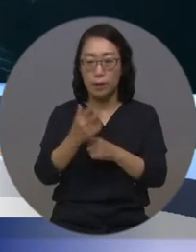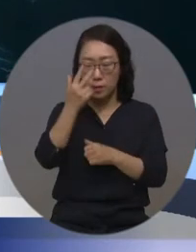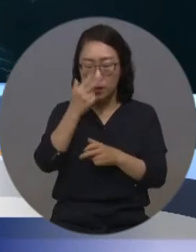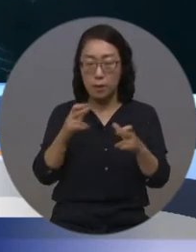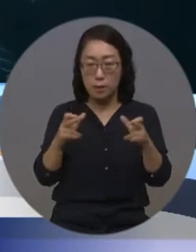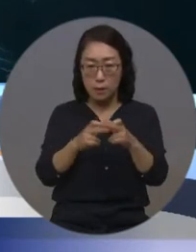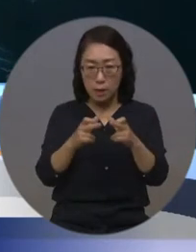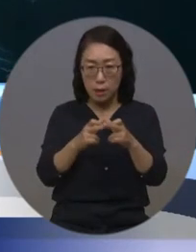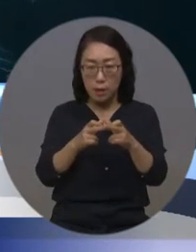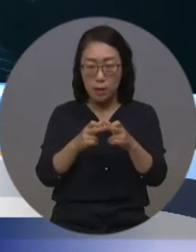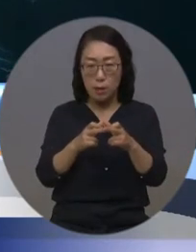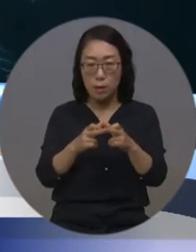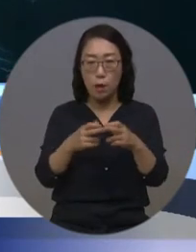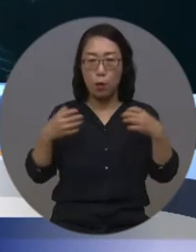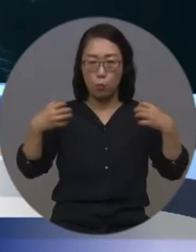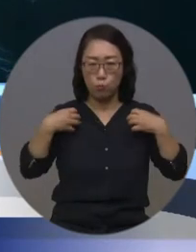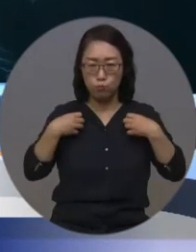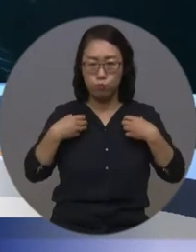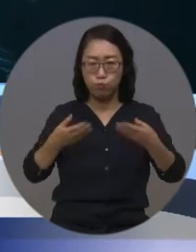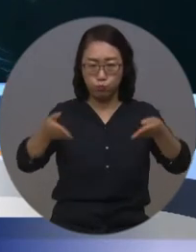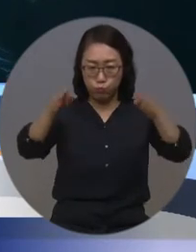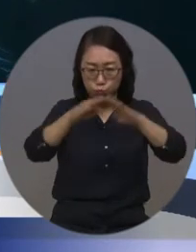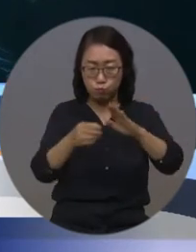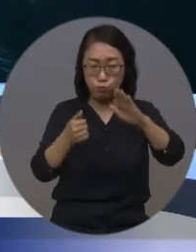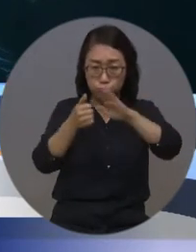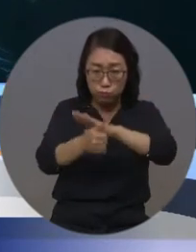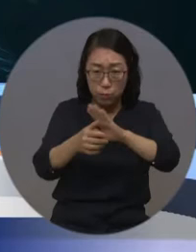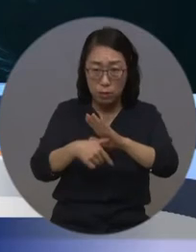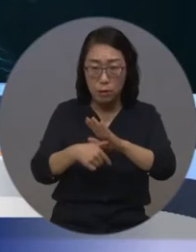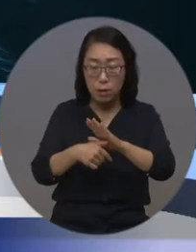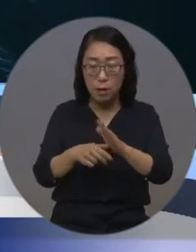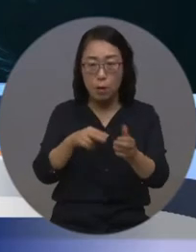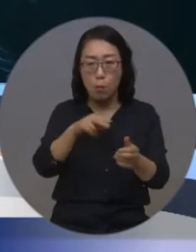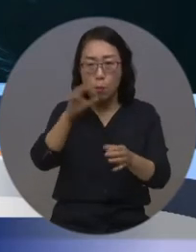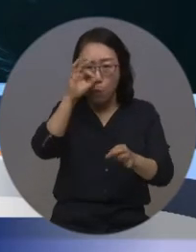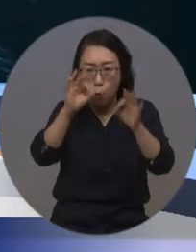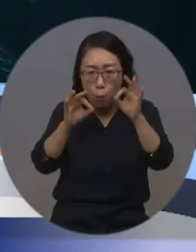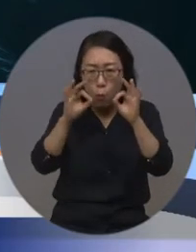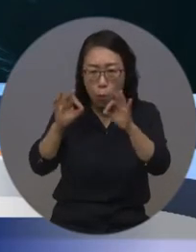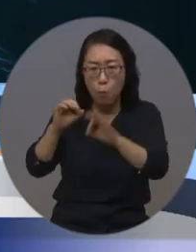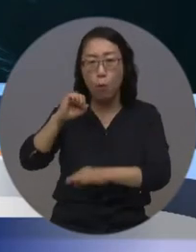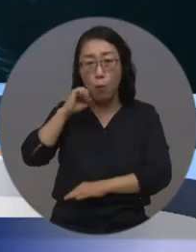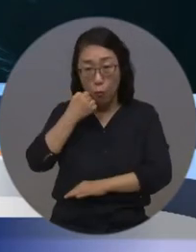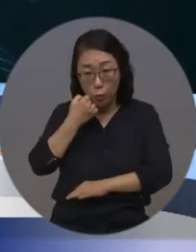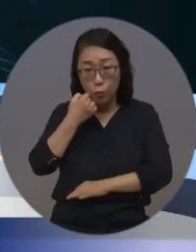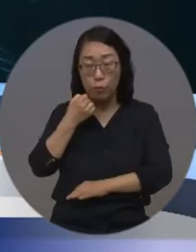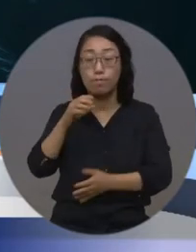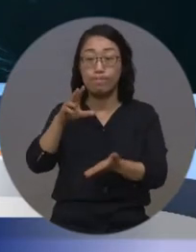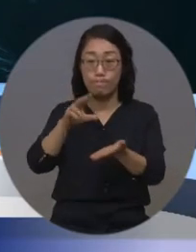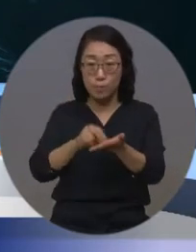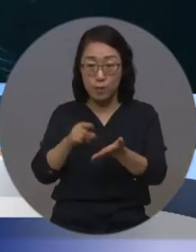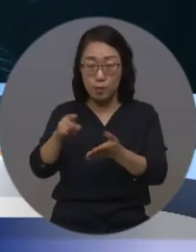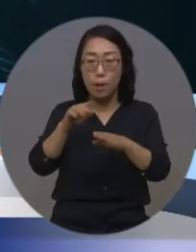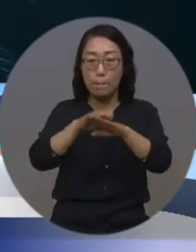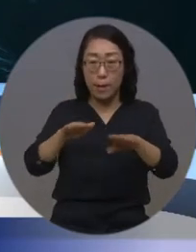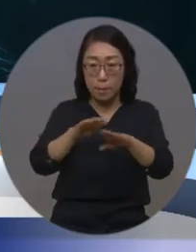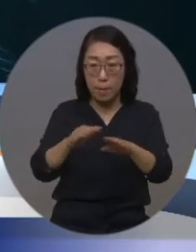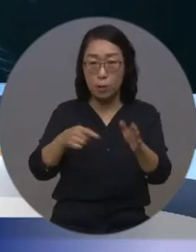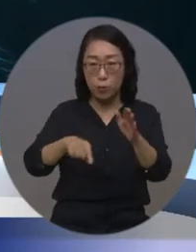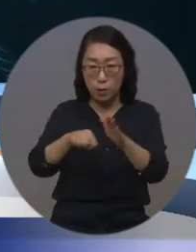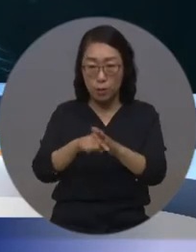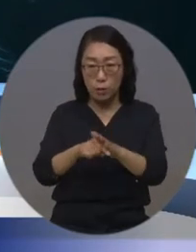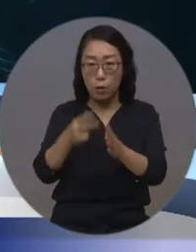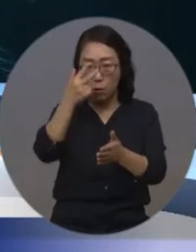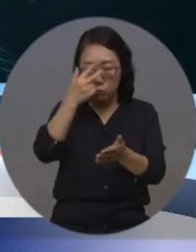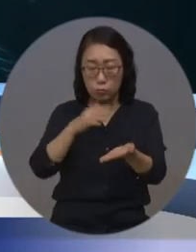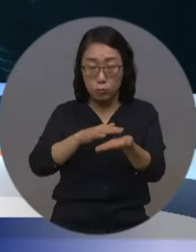시각장애인이 공공기관을 이용할 때 정보 접근을 위한 편의가 제공되지 않아 어려움이 있었는데요. 이를 개선하고자 점자